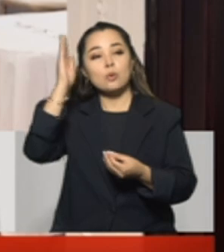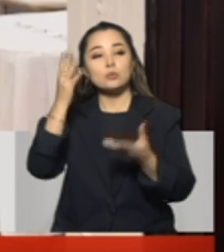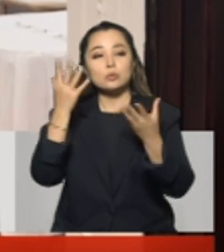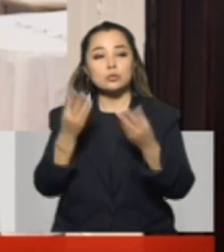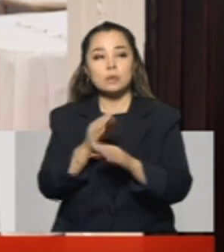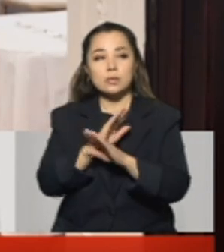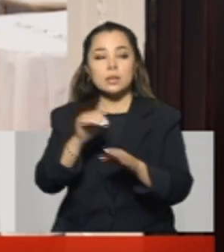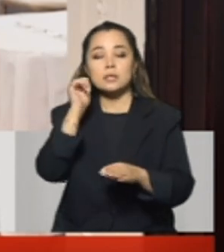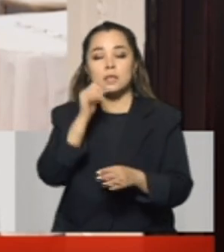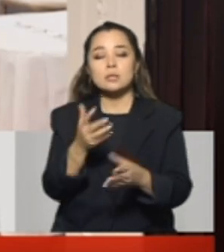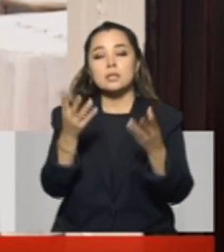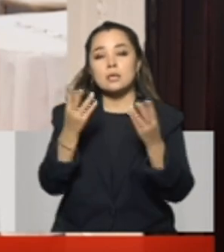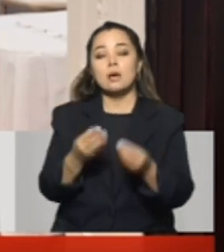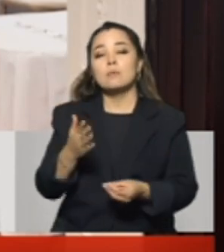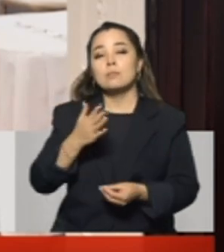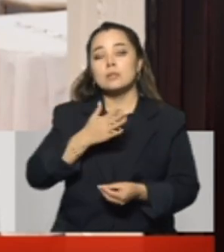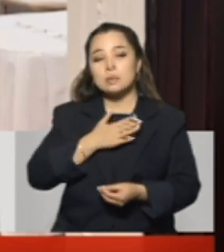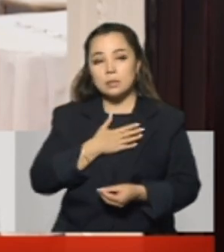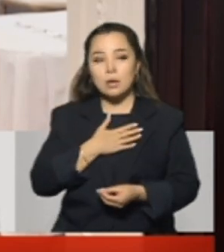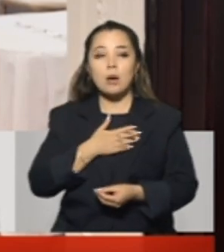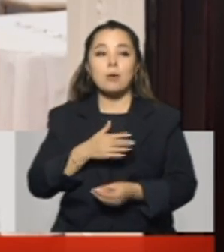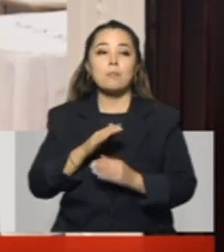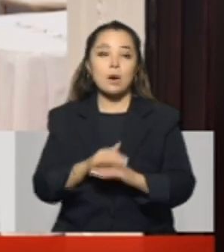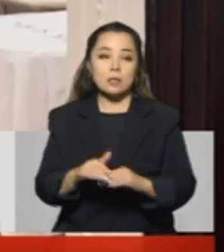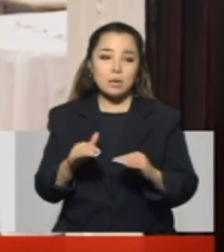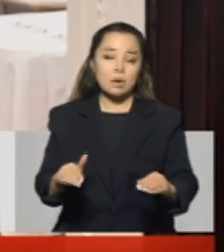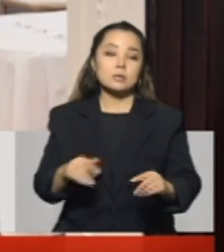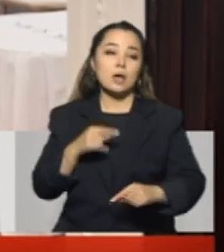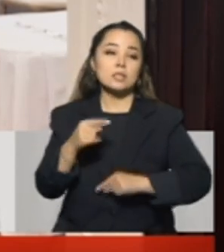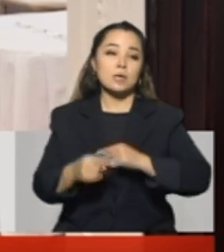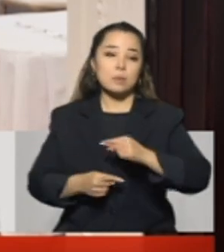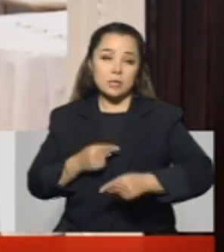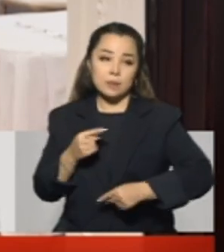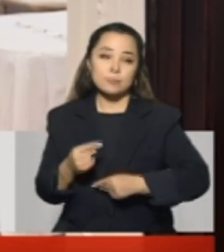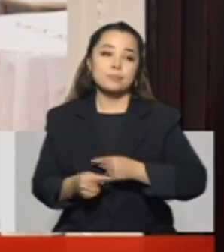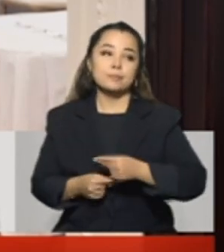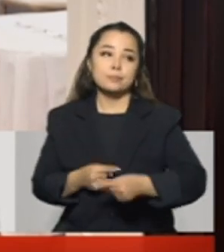ертеңгі біздің балашаға, немере,